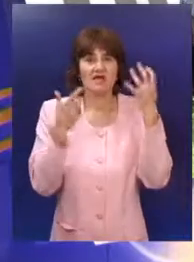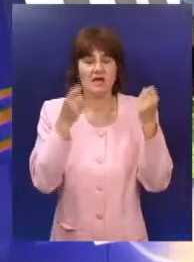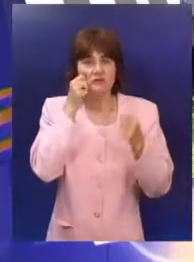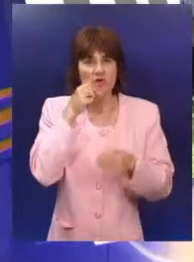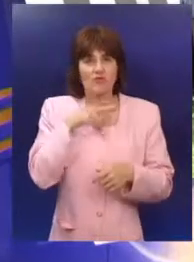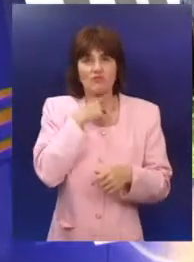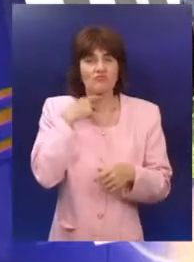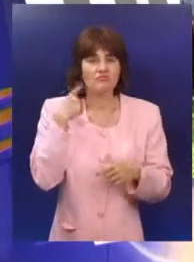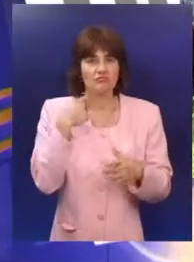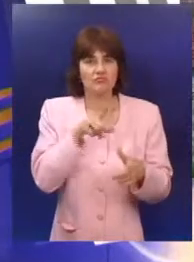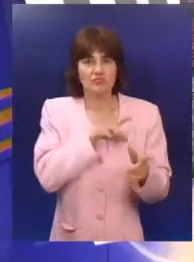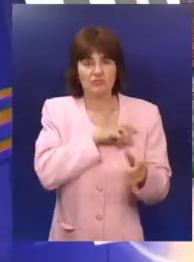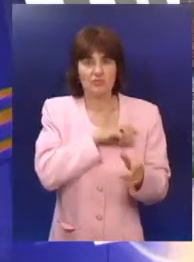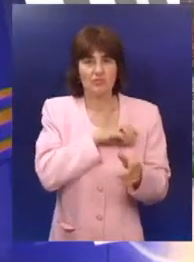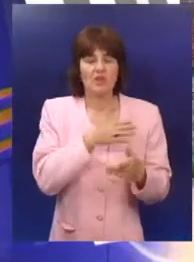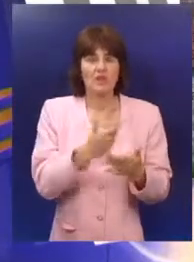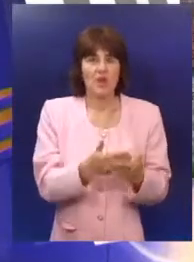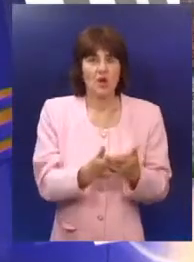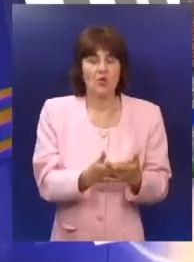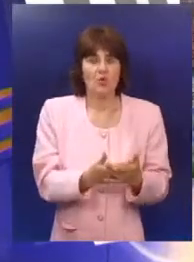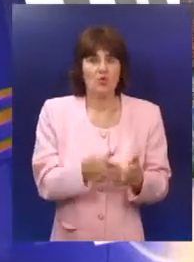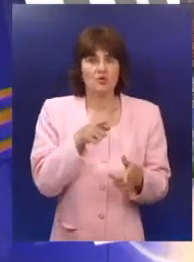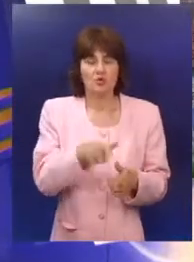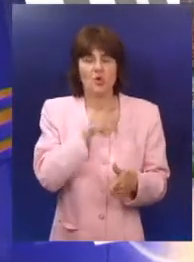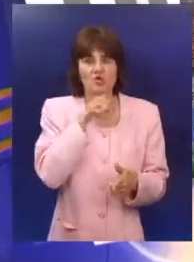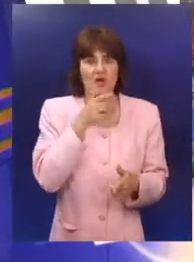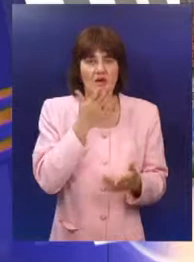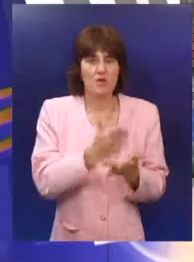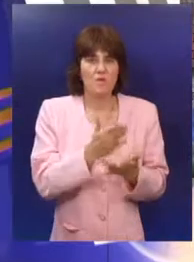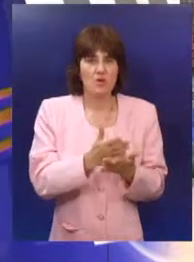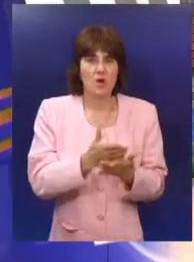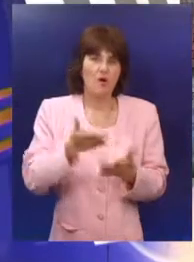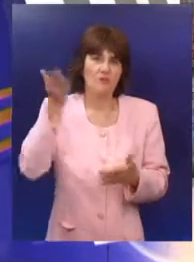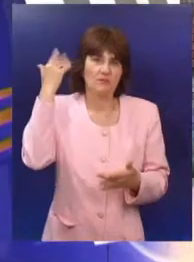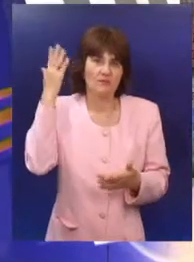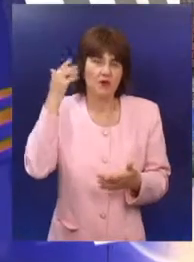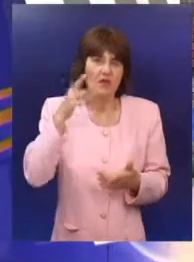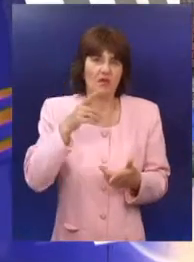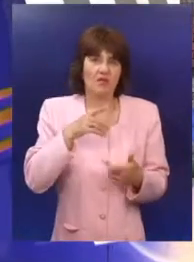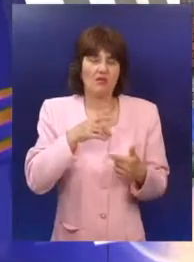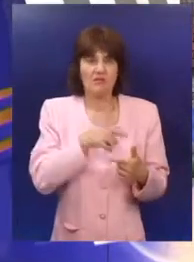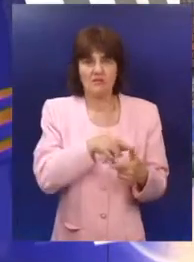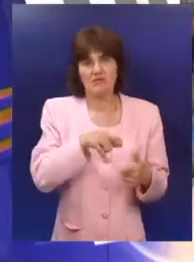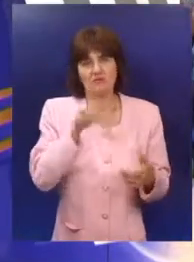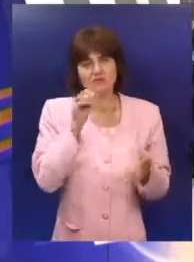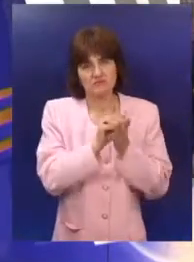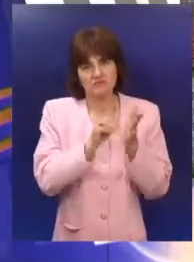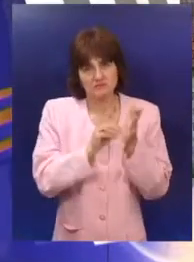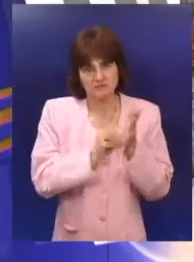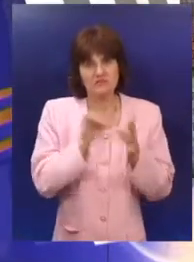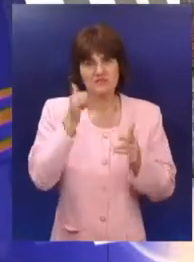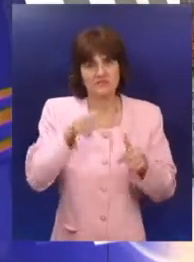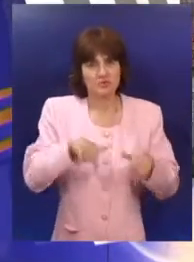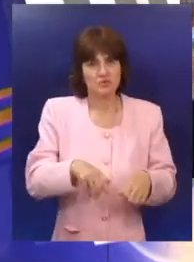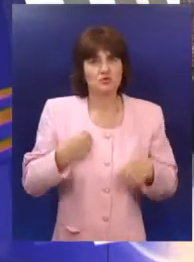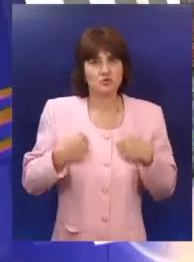Jevreja. To je bio put bez povratka, kao što ste rekli, mada statistički